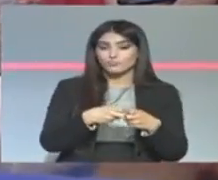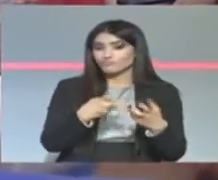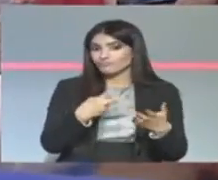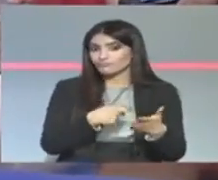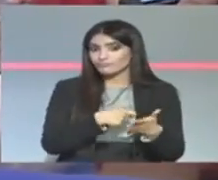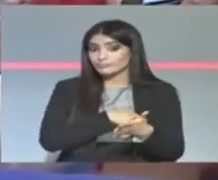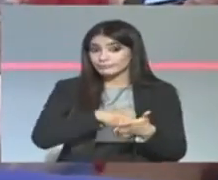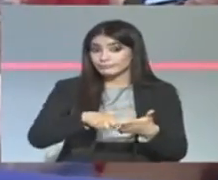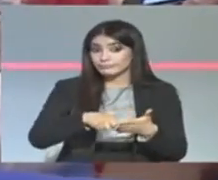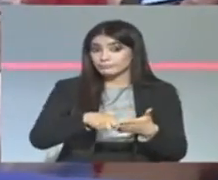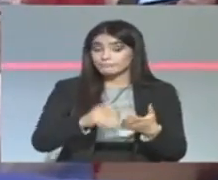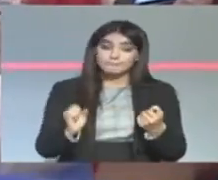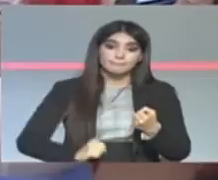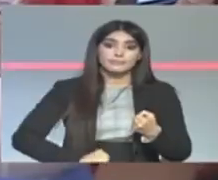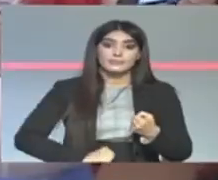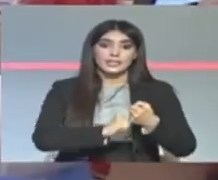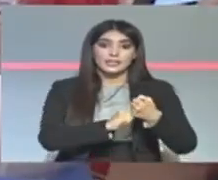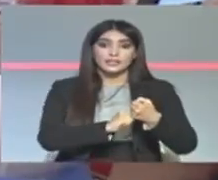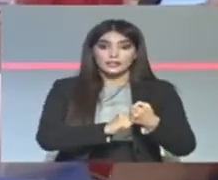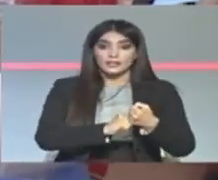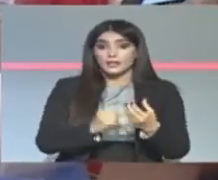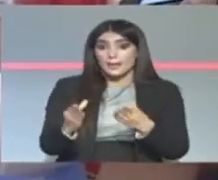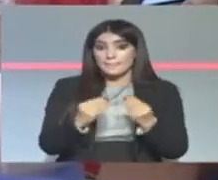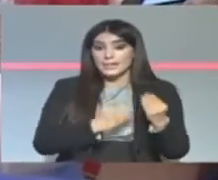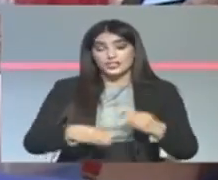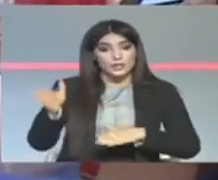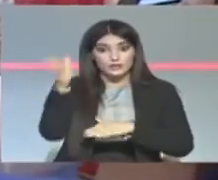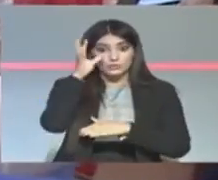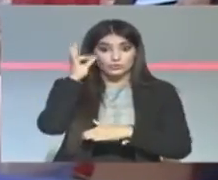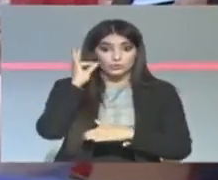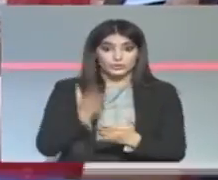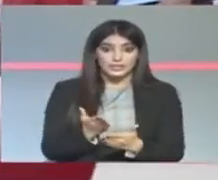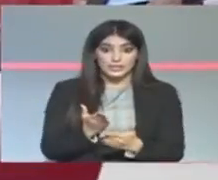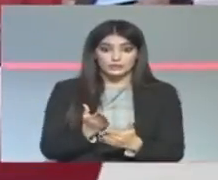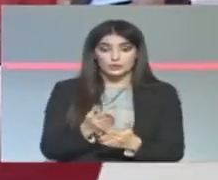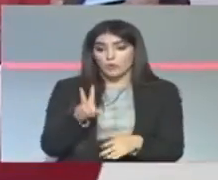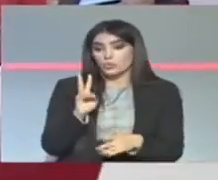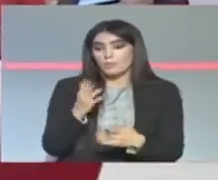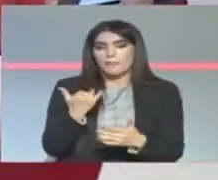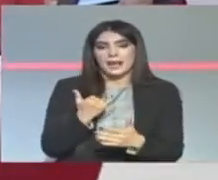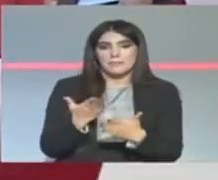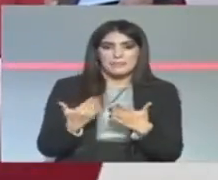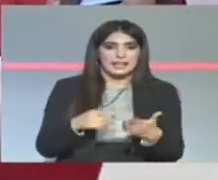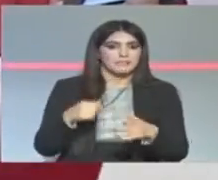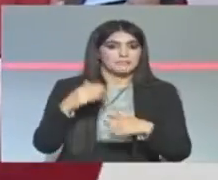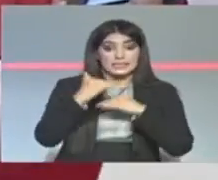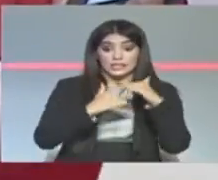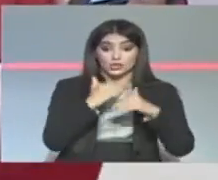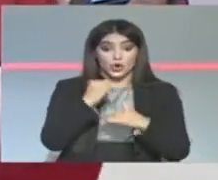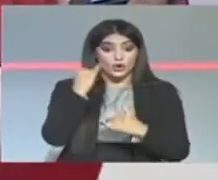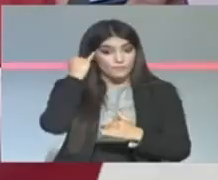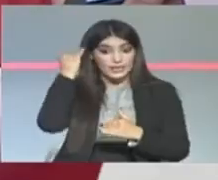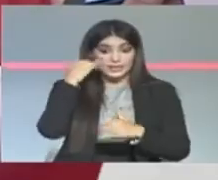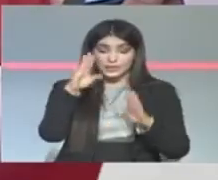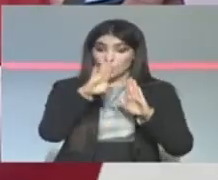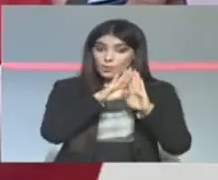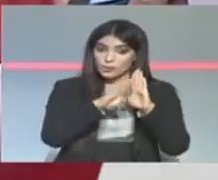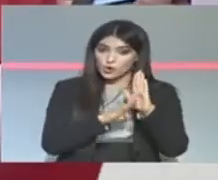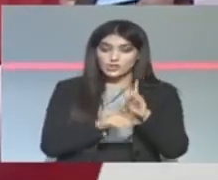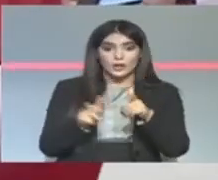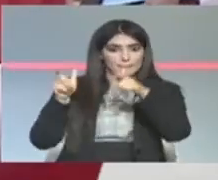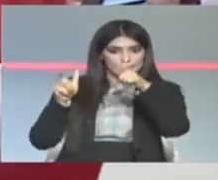اه المدعومه من عند الدوله يعني غير مشروع هذا